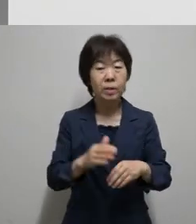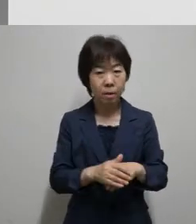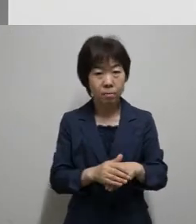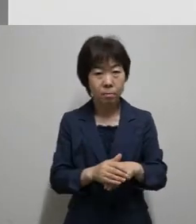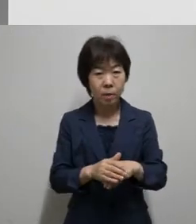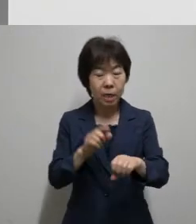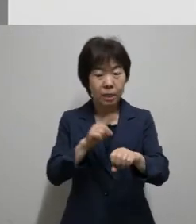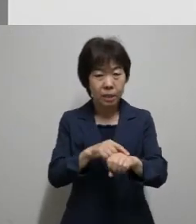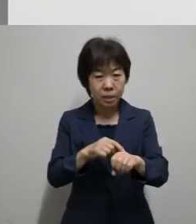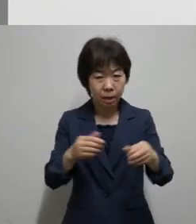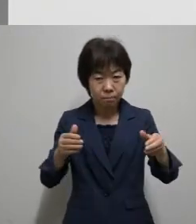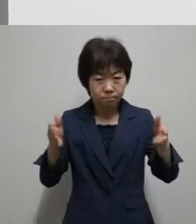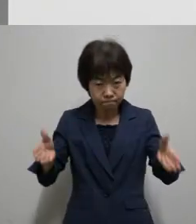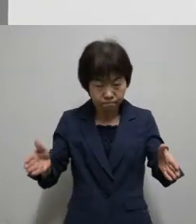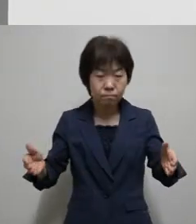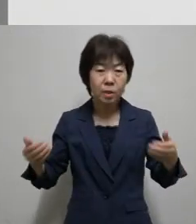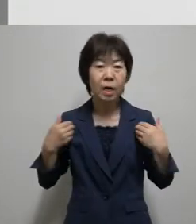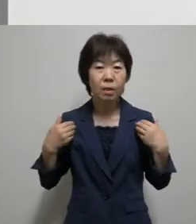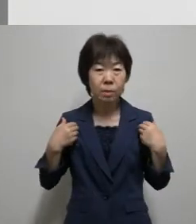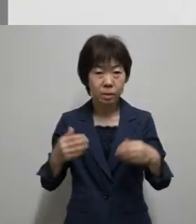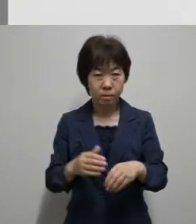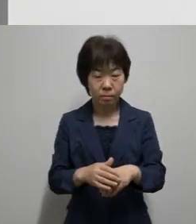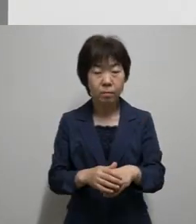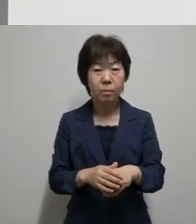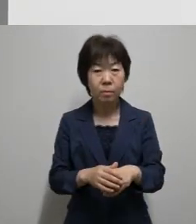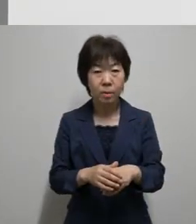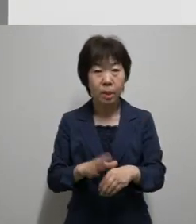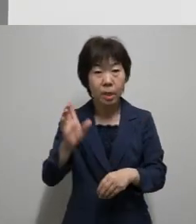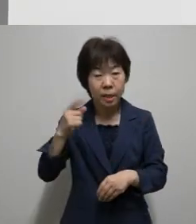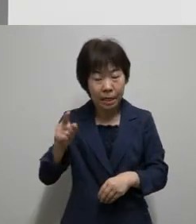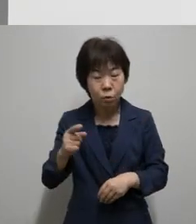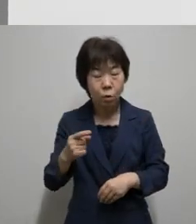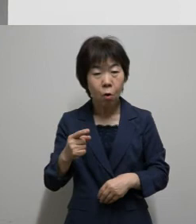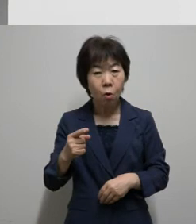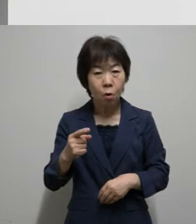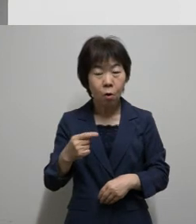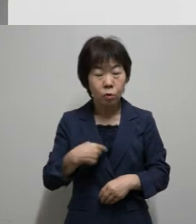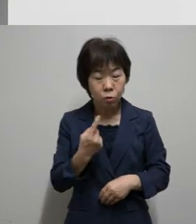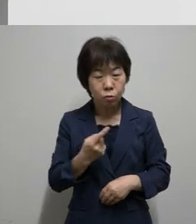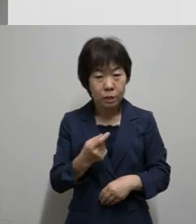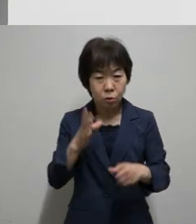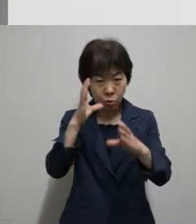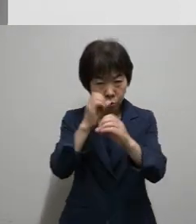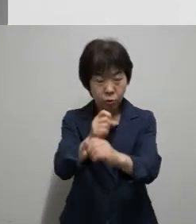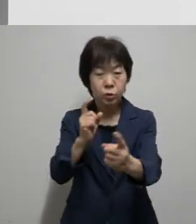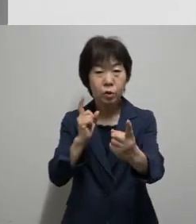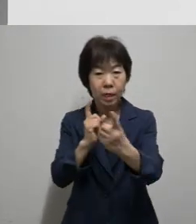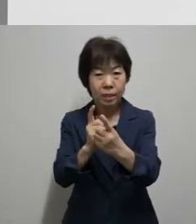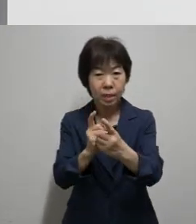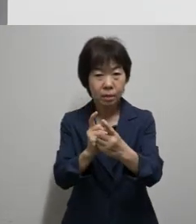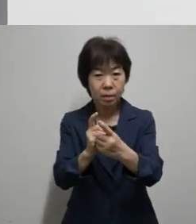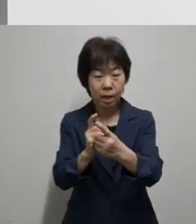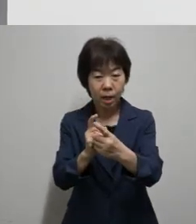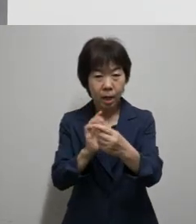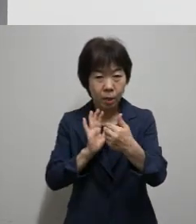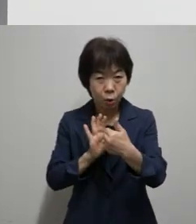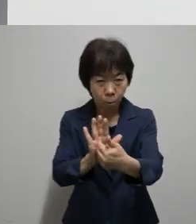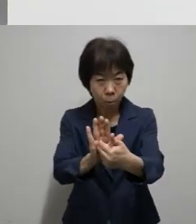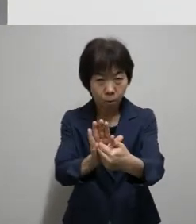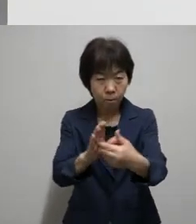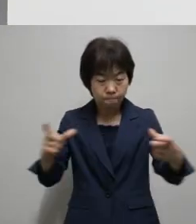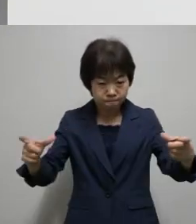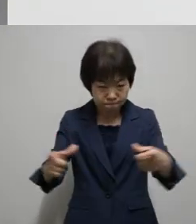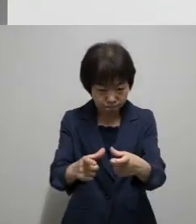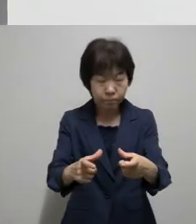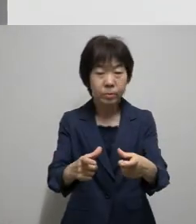と思いますので当面は県の独自の集中対策で抑え込んでいくそのためには市民の